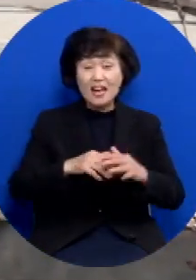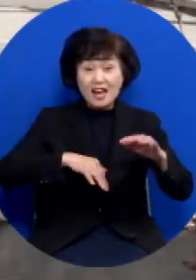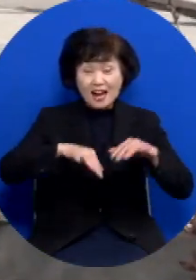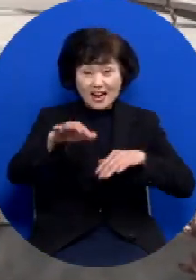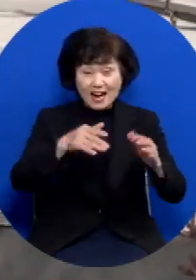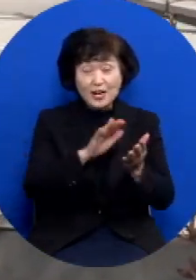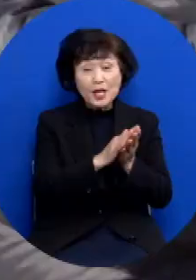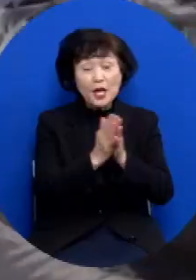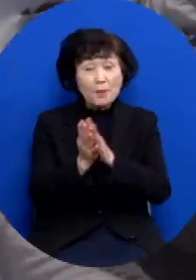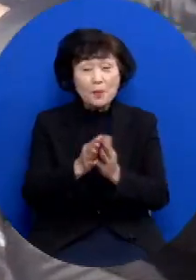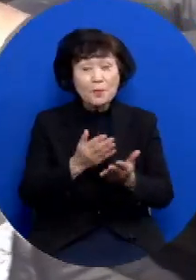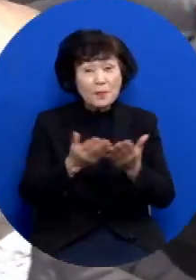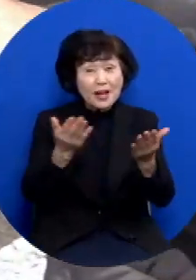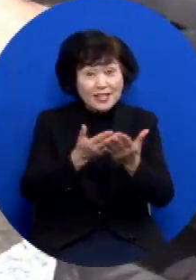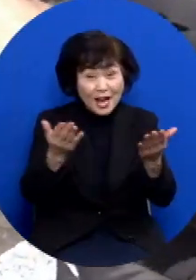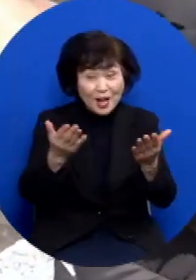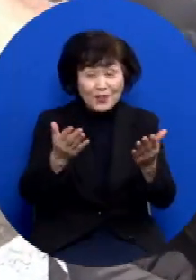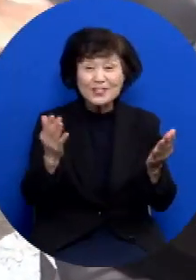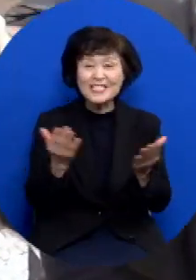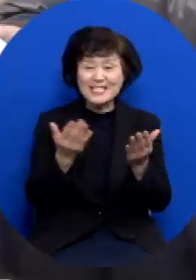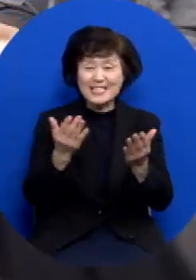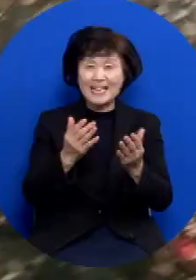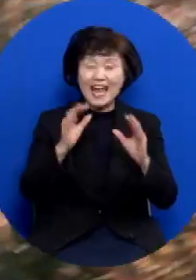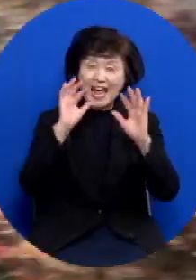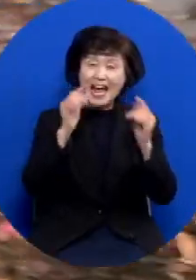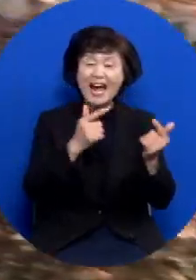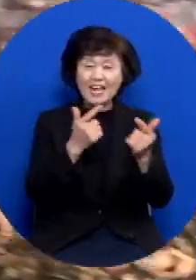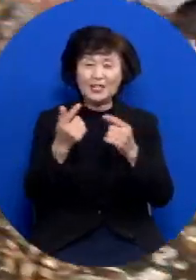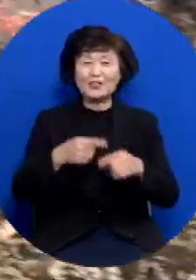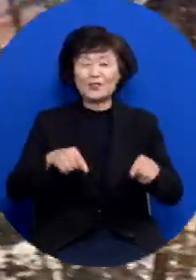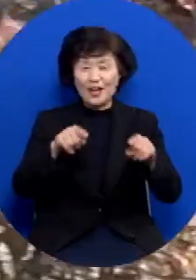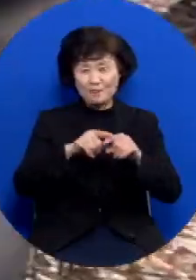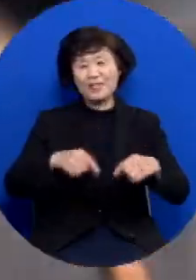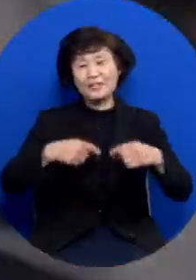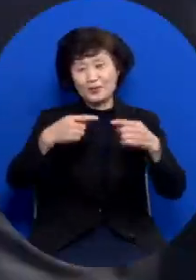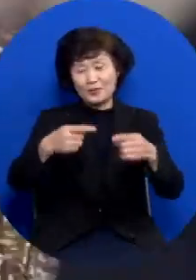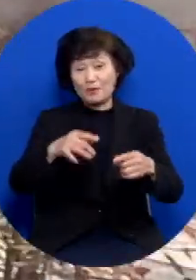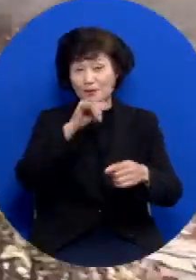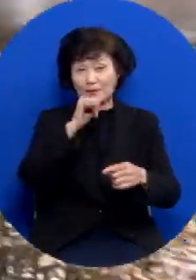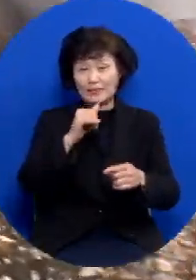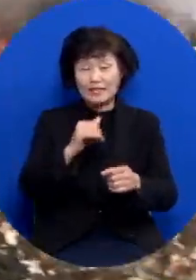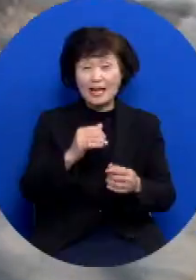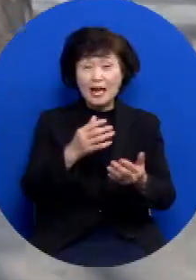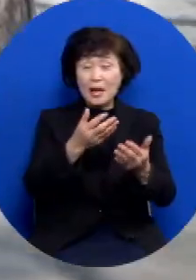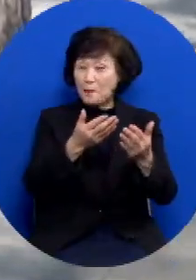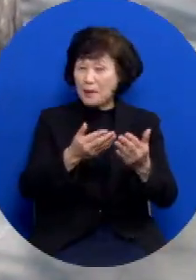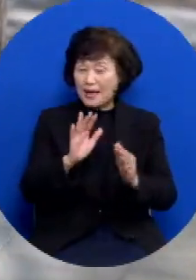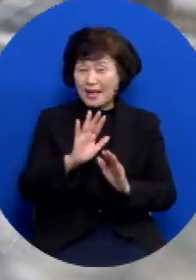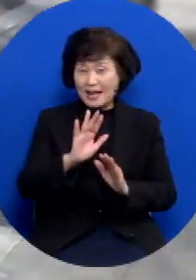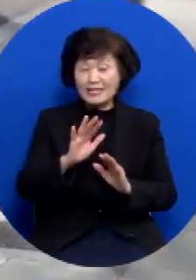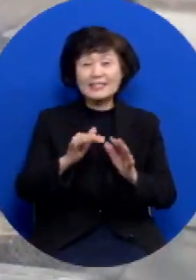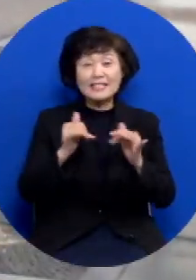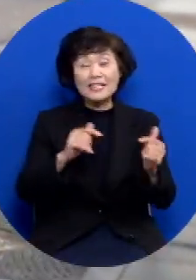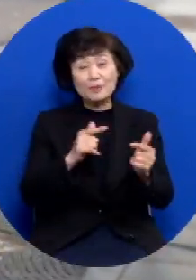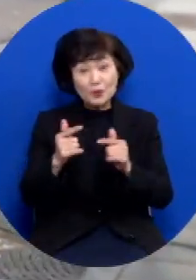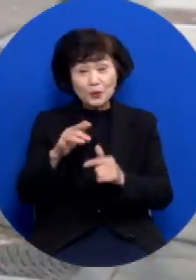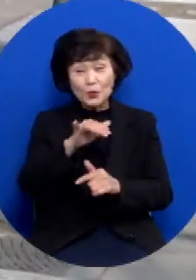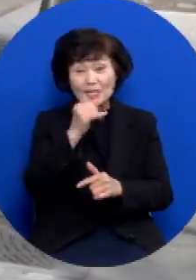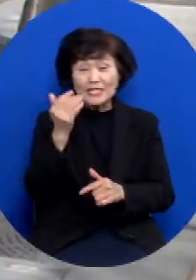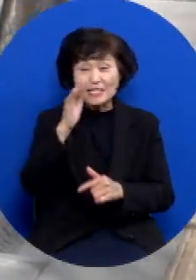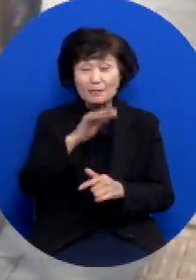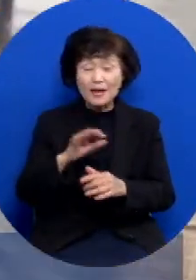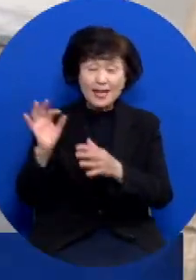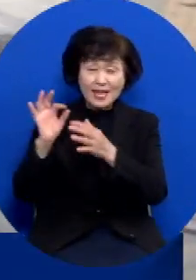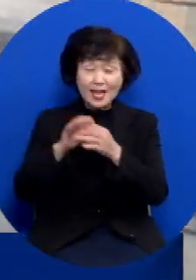교회 학교 어린이들도 씩씩하게 나섭니다. 거절하는 사람들도 있지만 전도의 사명은 멈출 수 없습니다. 한